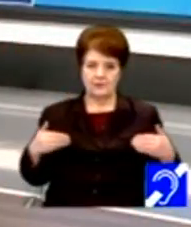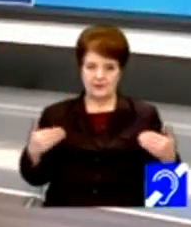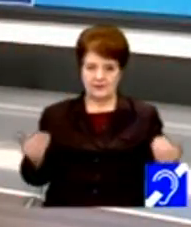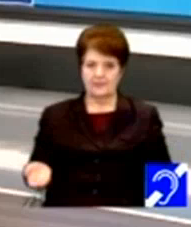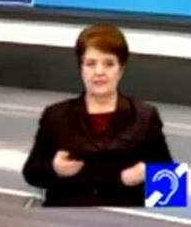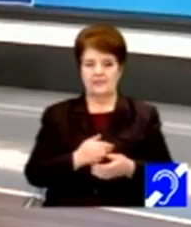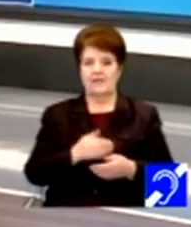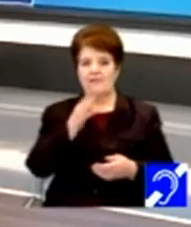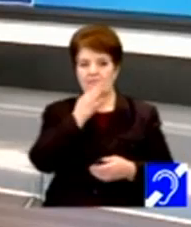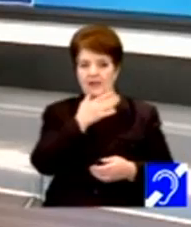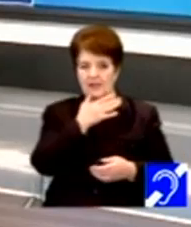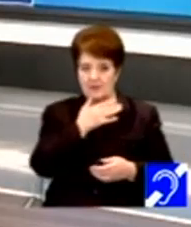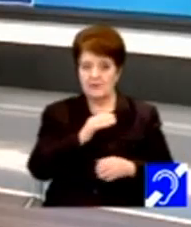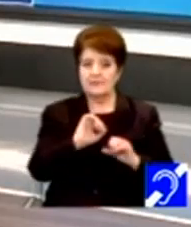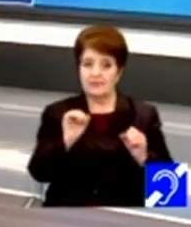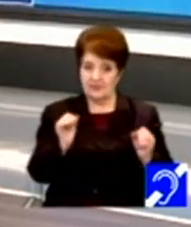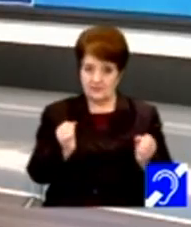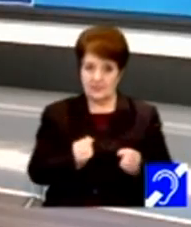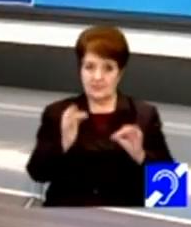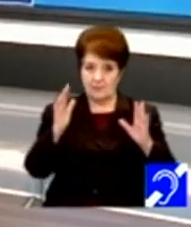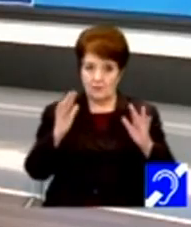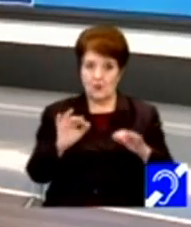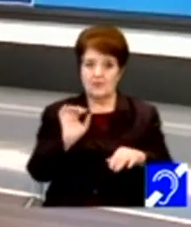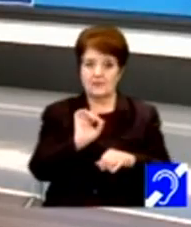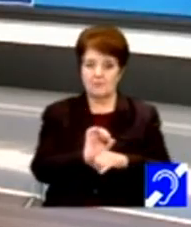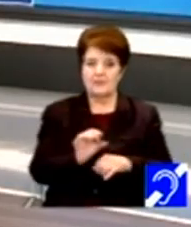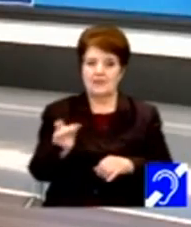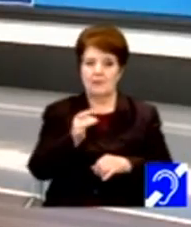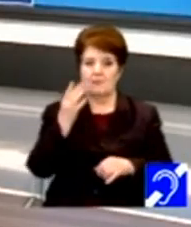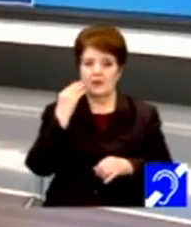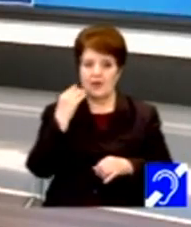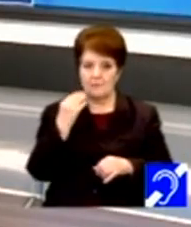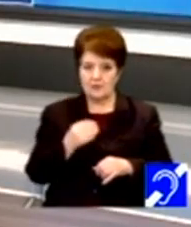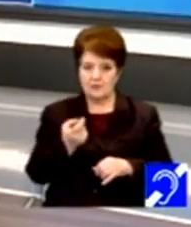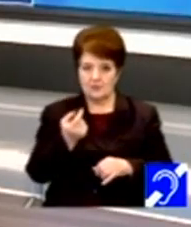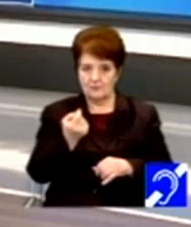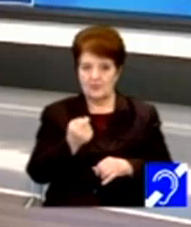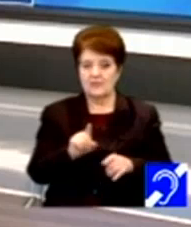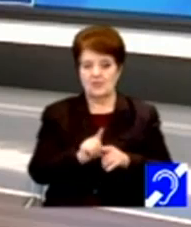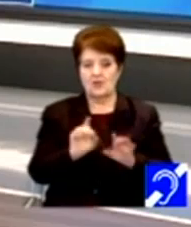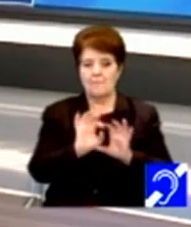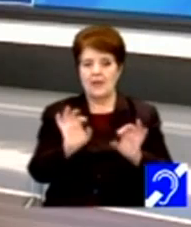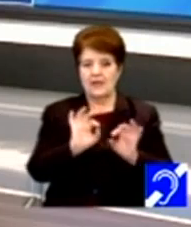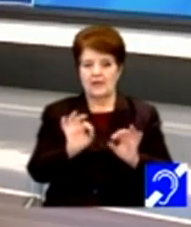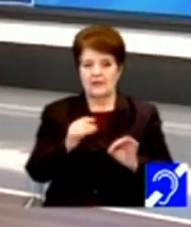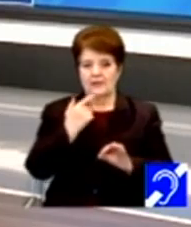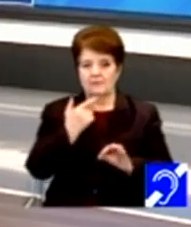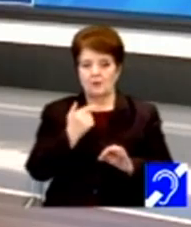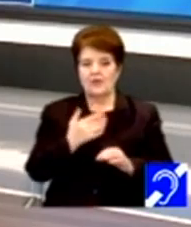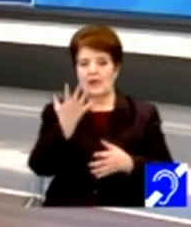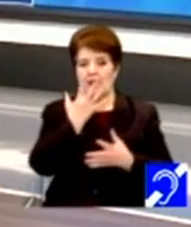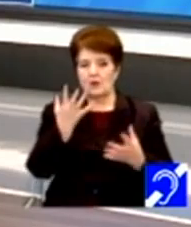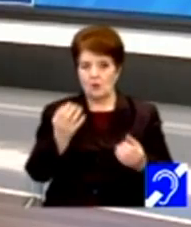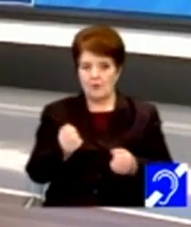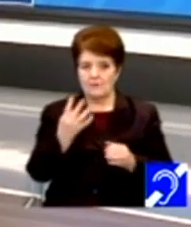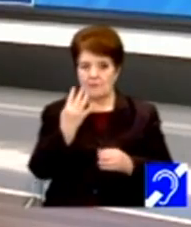Bine v-am găsit! Vremea va continua să se răcească, dar ploile se opresc în Republica Moldova, cel puțin așa anunță meteorologii. La noapte, minimele vor